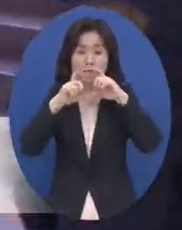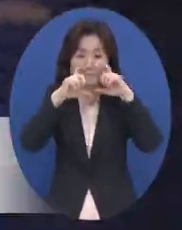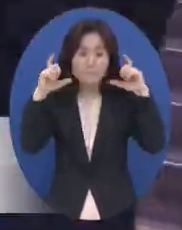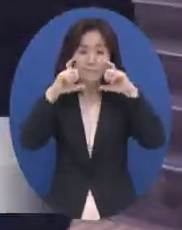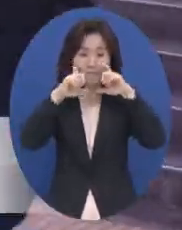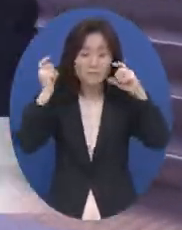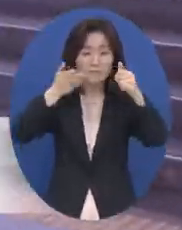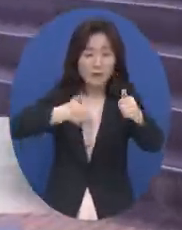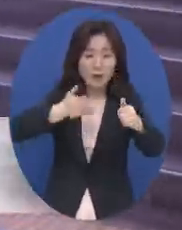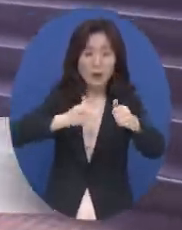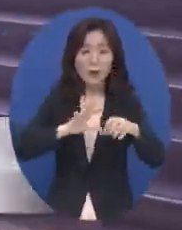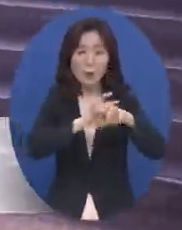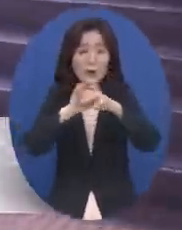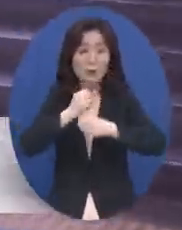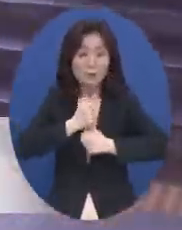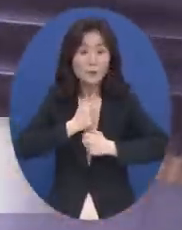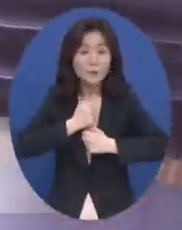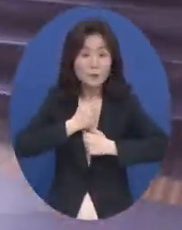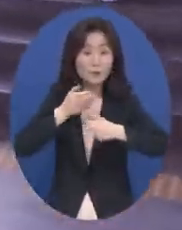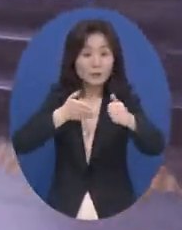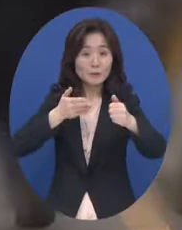잘 계시고요. 코로나 조심하세요.